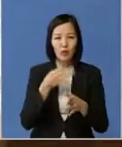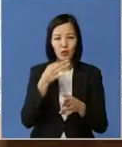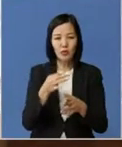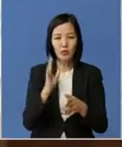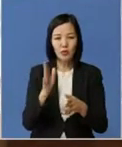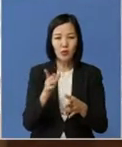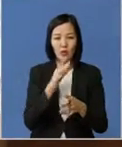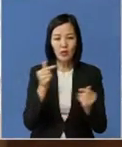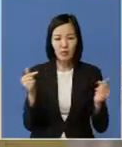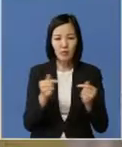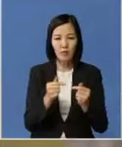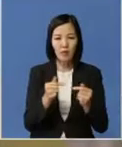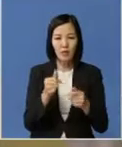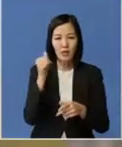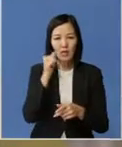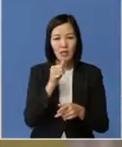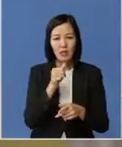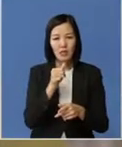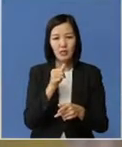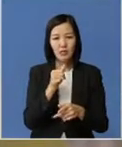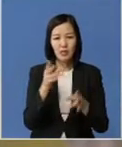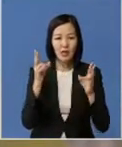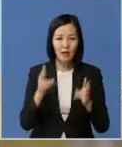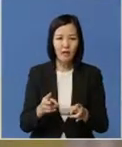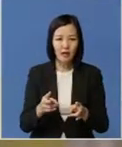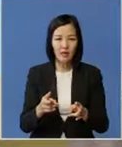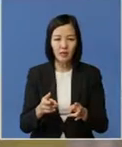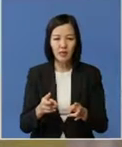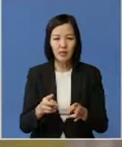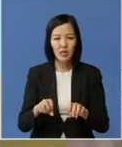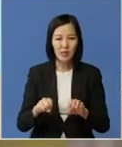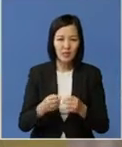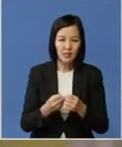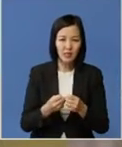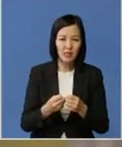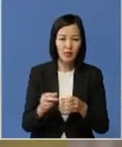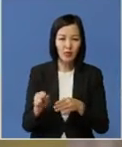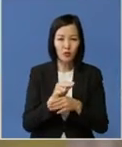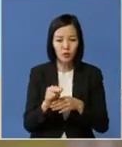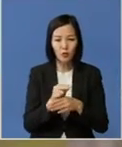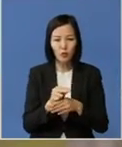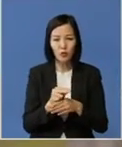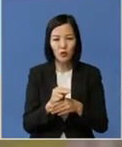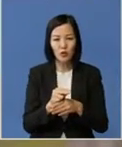қараңыздар, уақытымен ертең бір жерде авария, стырып, ертерек жасайтын шаруаларды ертерек көтеріп жасауымыз керек.